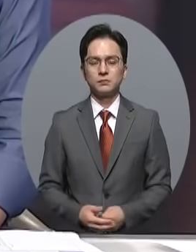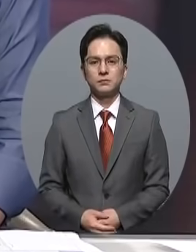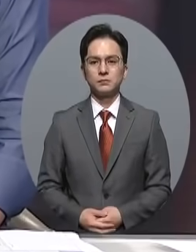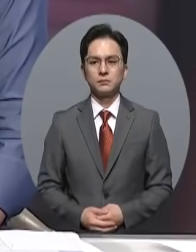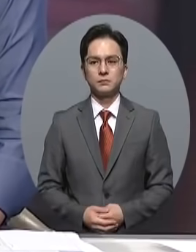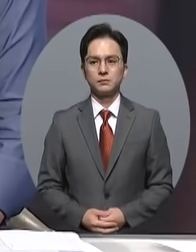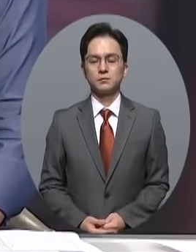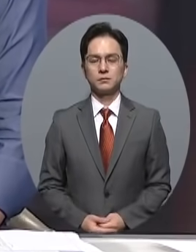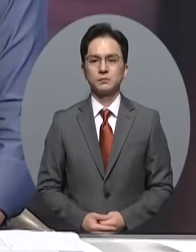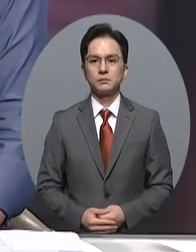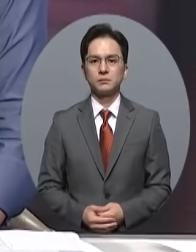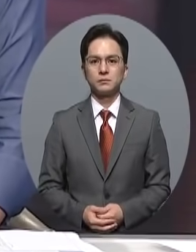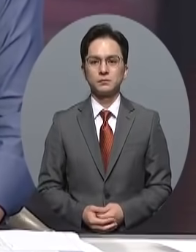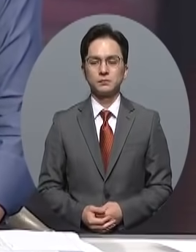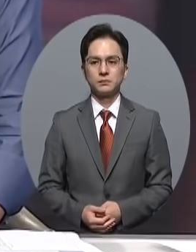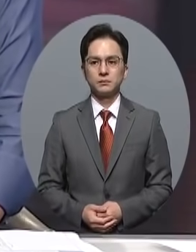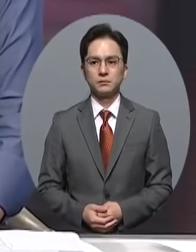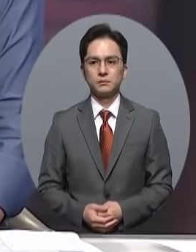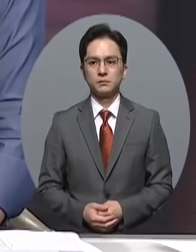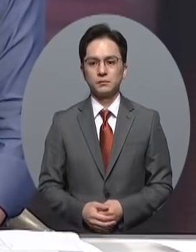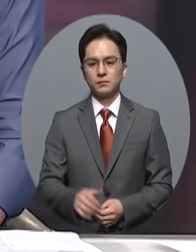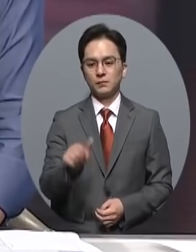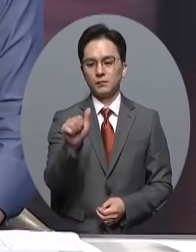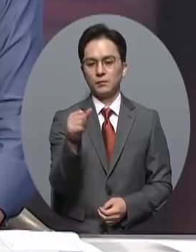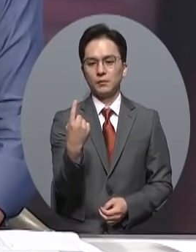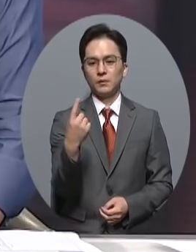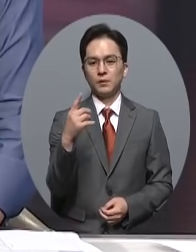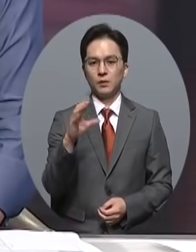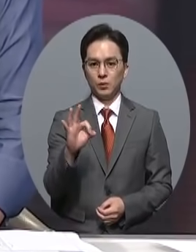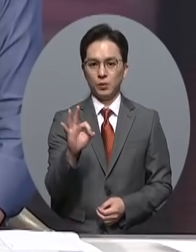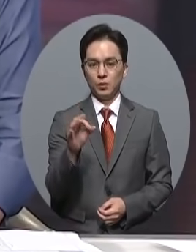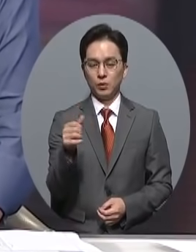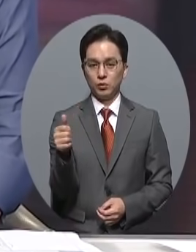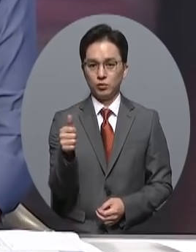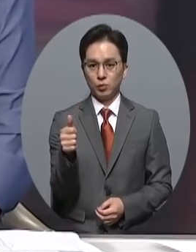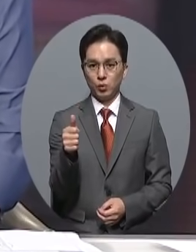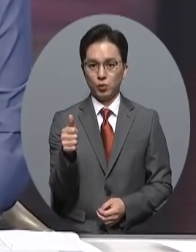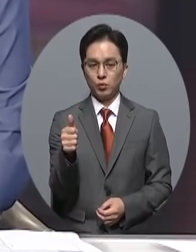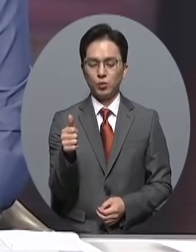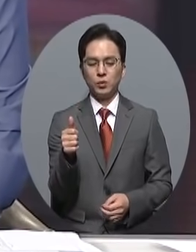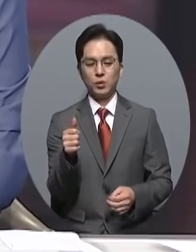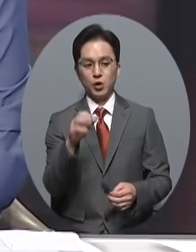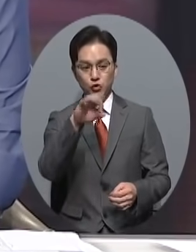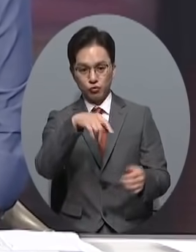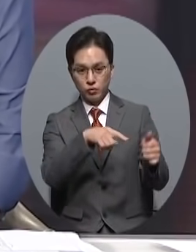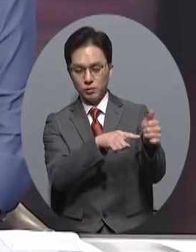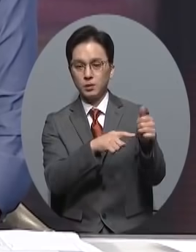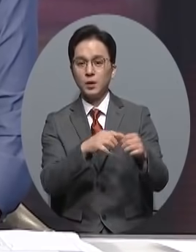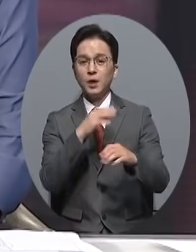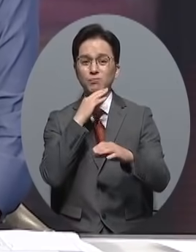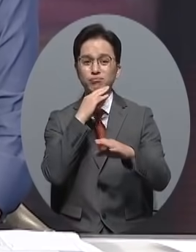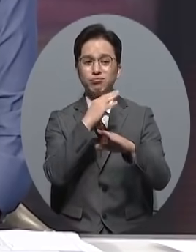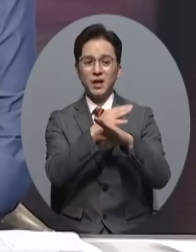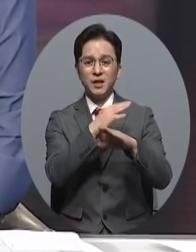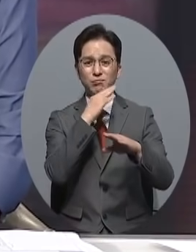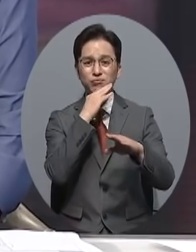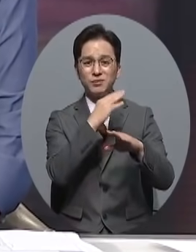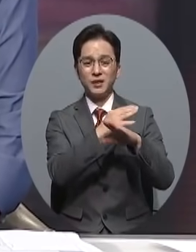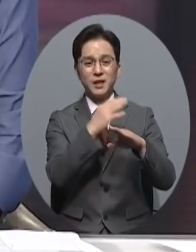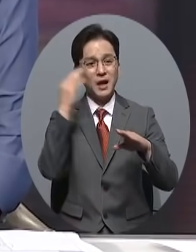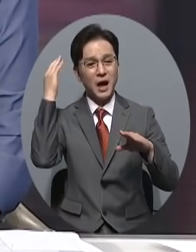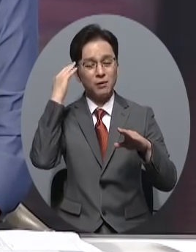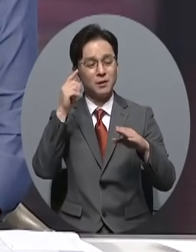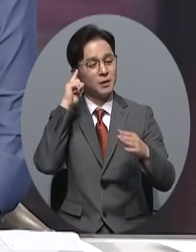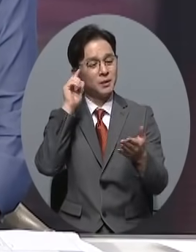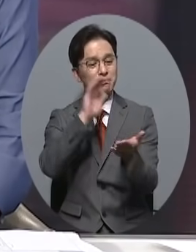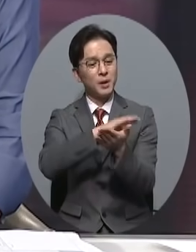자, 지금 홍준표 후보는 윤석열 후보 대북 정책 전혀 네. 준비가 안 돼 있고 문재인 정부 2기에 불과하다 하면서